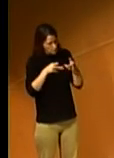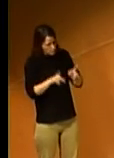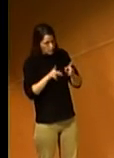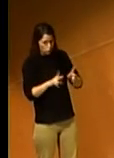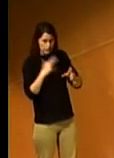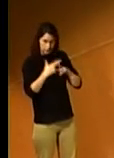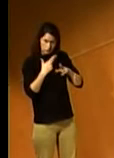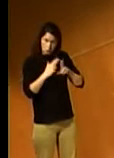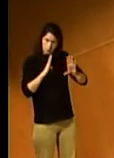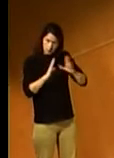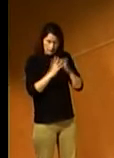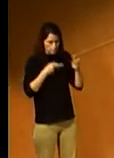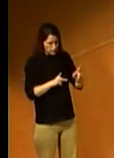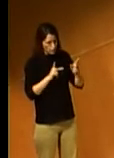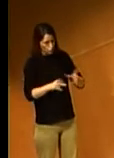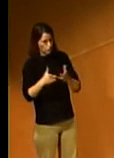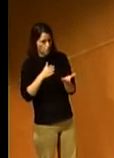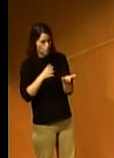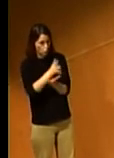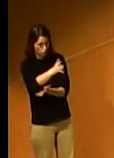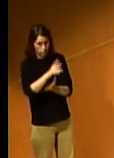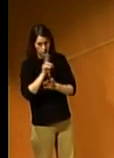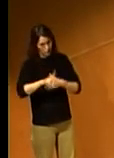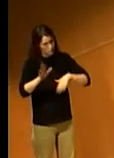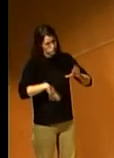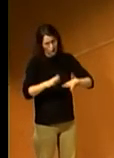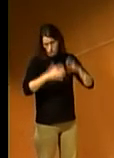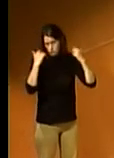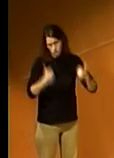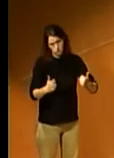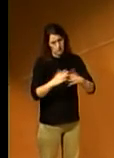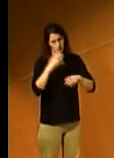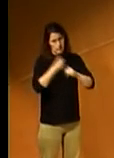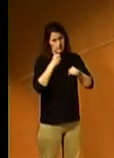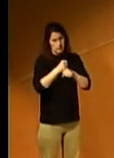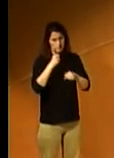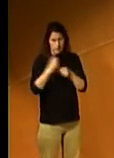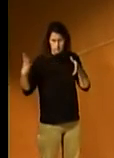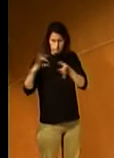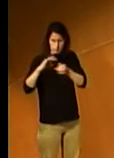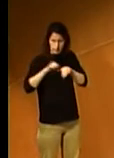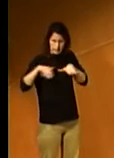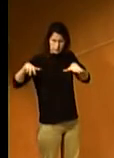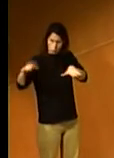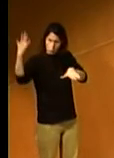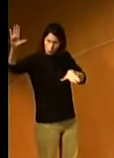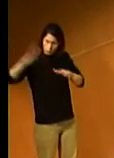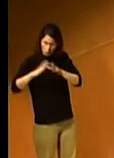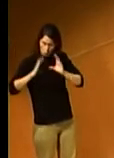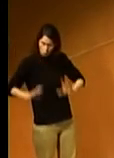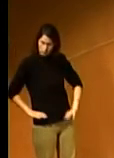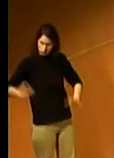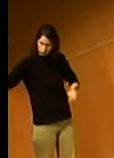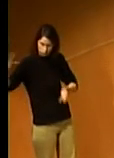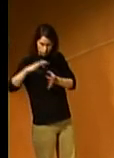c'est vrai que c'est quelque chose qui fonctionne très bien. Je travaille en réseau avec un collège,